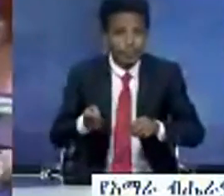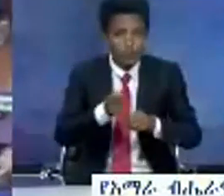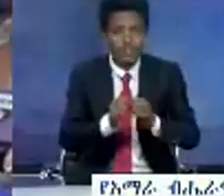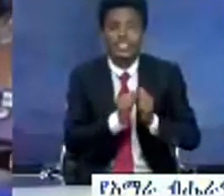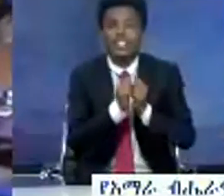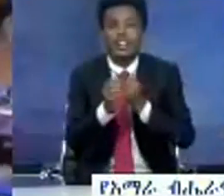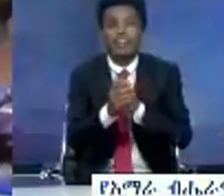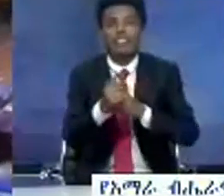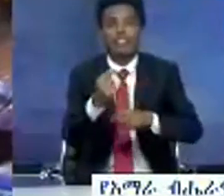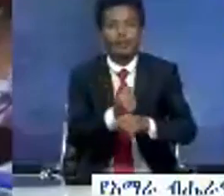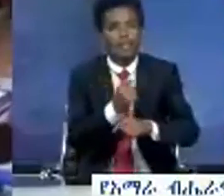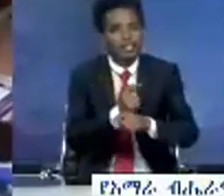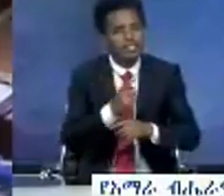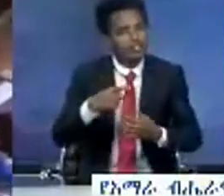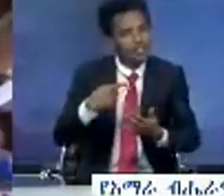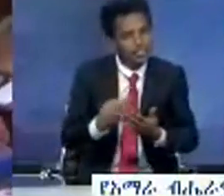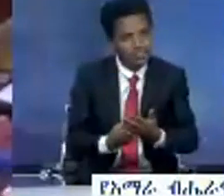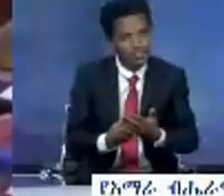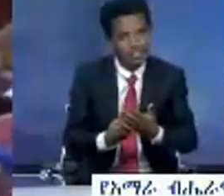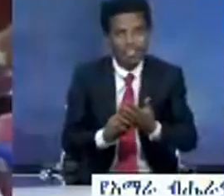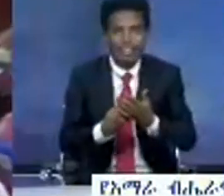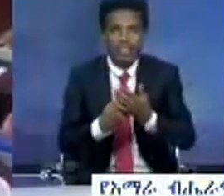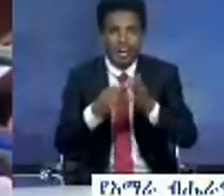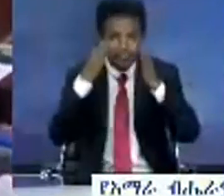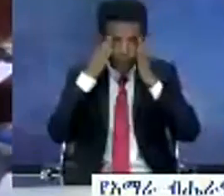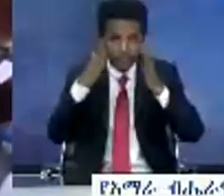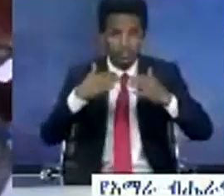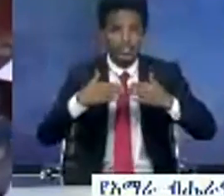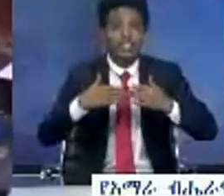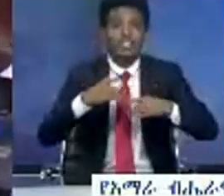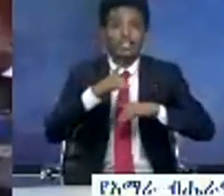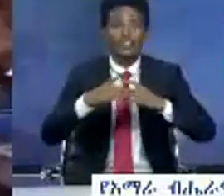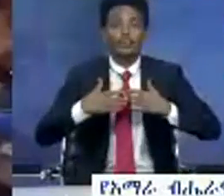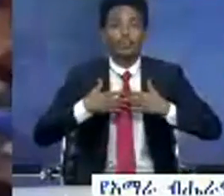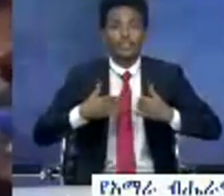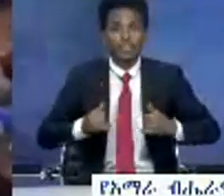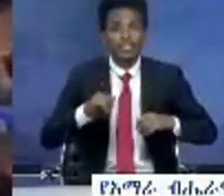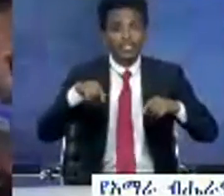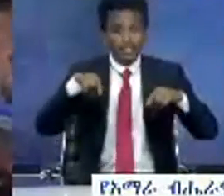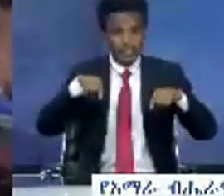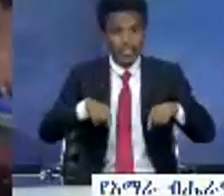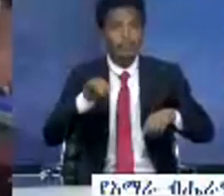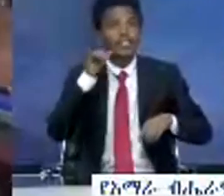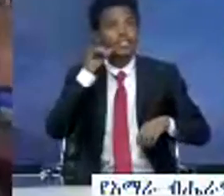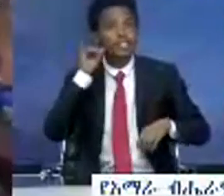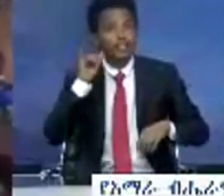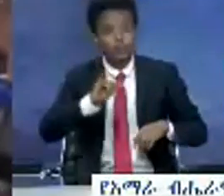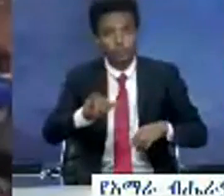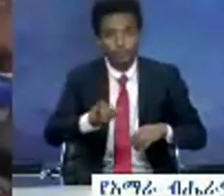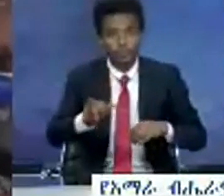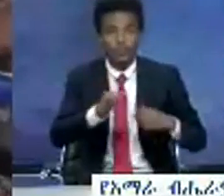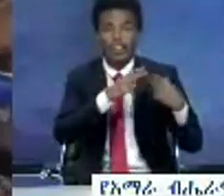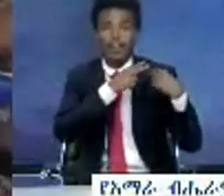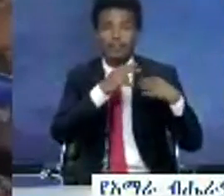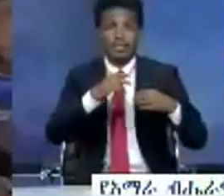ነው። ስለዚህ አስተዋዮቹ የክልላችን ወጣቶች ዛሬም እንደ ትላንቱ ሐላፊነት በተመላበት